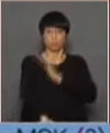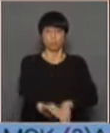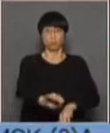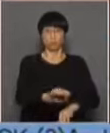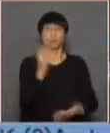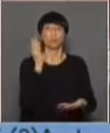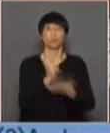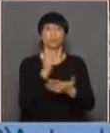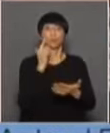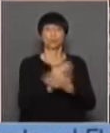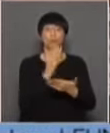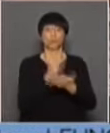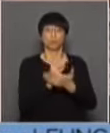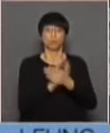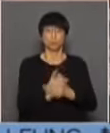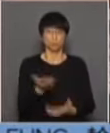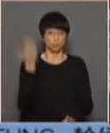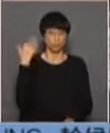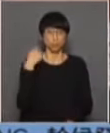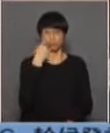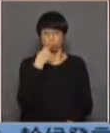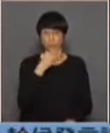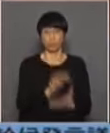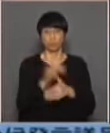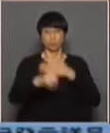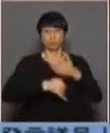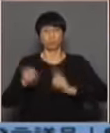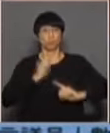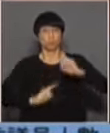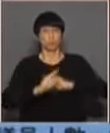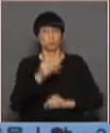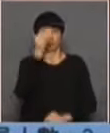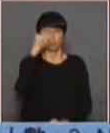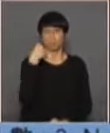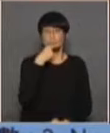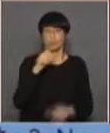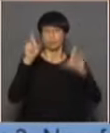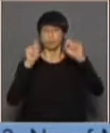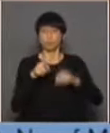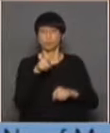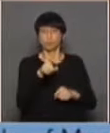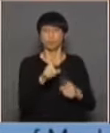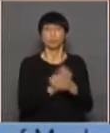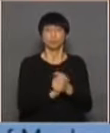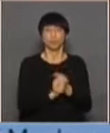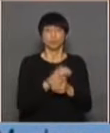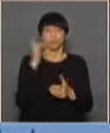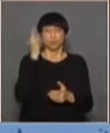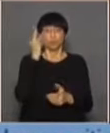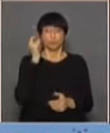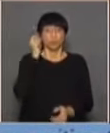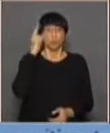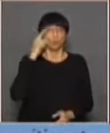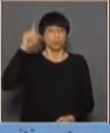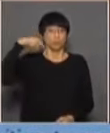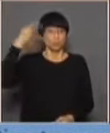的。上一世纪提出逃避自由学说的，即解释这个纳粹主义兴起的著名美国哲学家